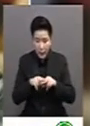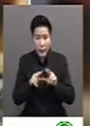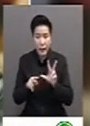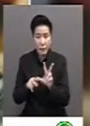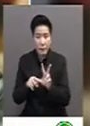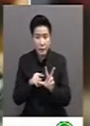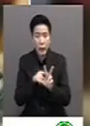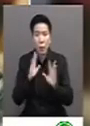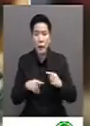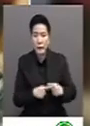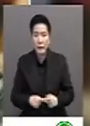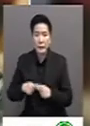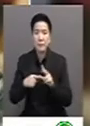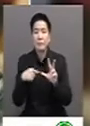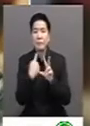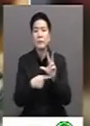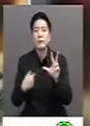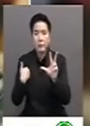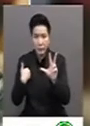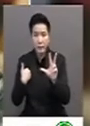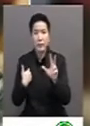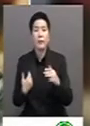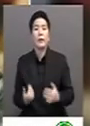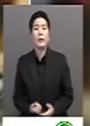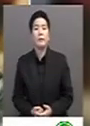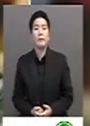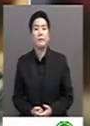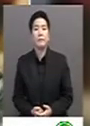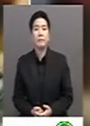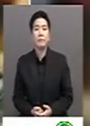ะเป็นผู้ได้รับบาดเจ็บจากเหตุการณ์ที่เกิดขึ้นครั้งนี้ด้วยนะคะ